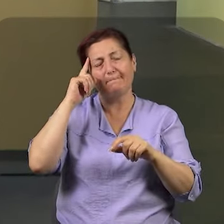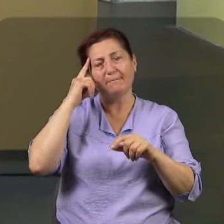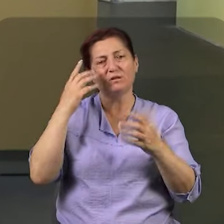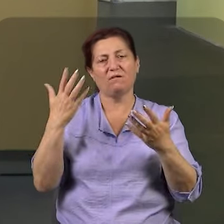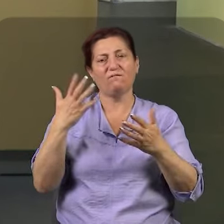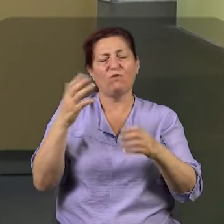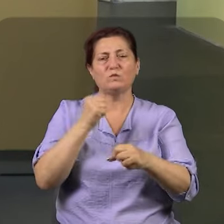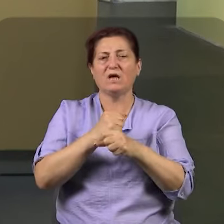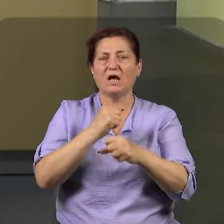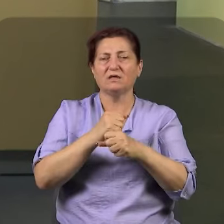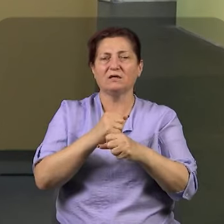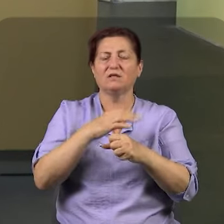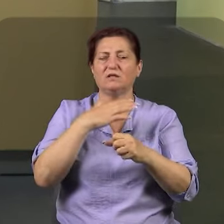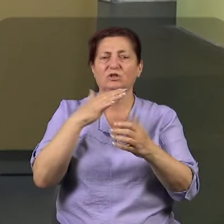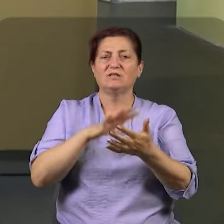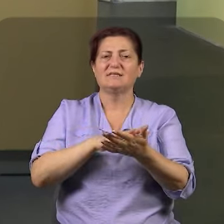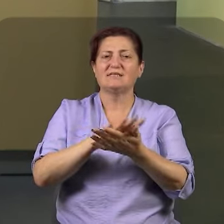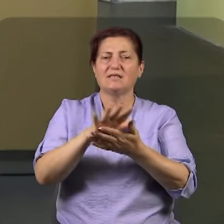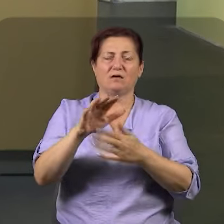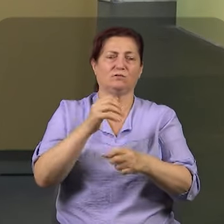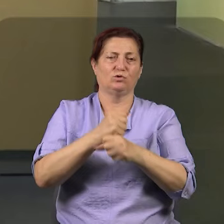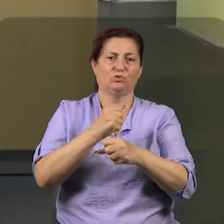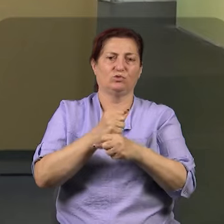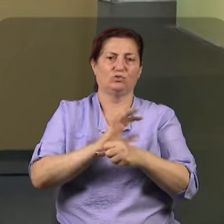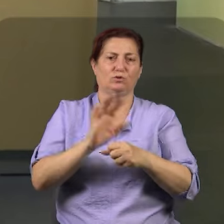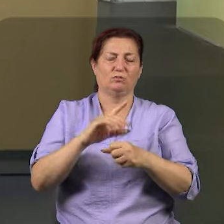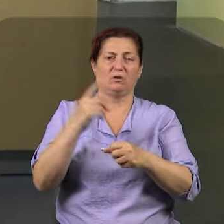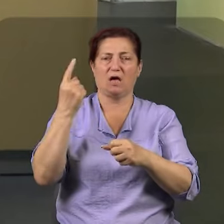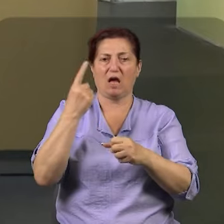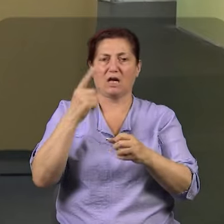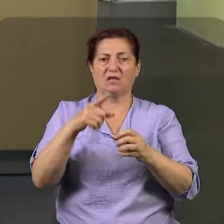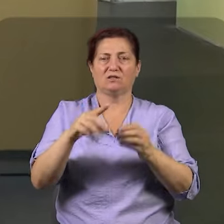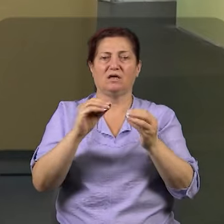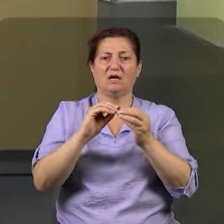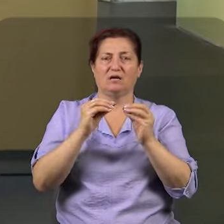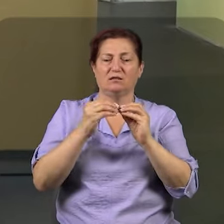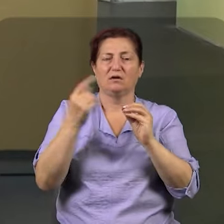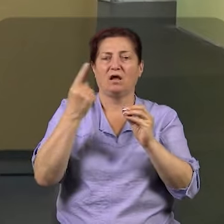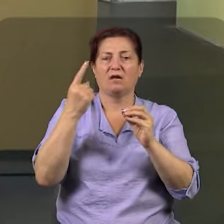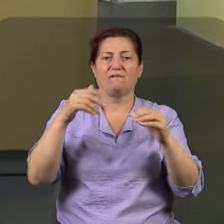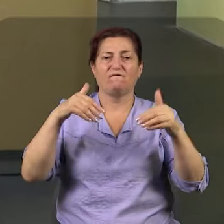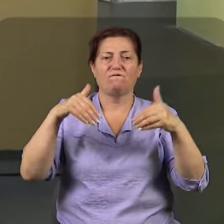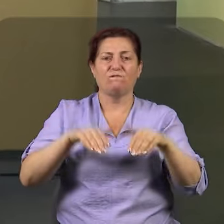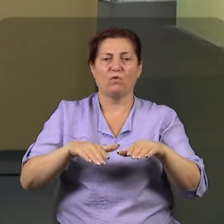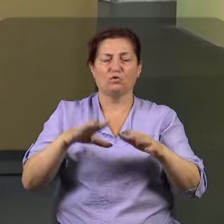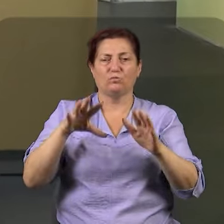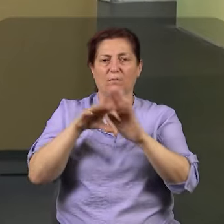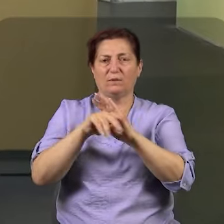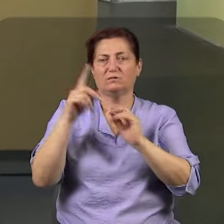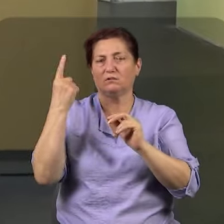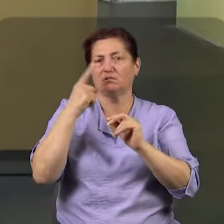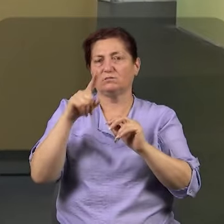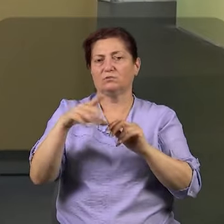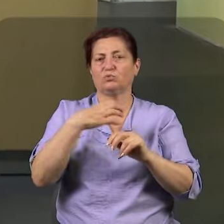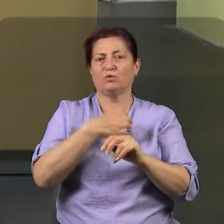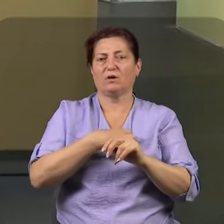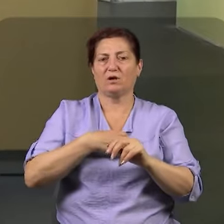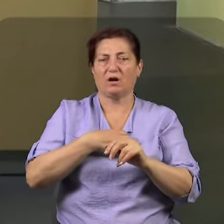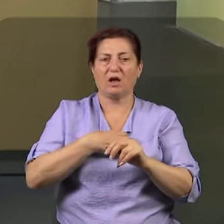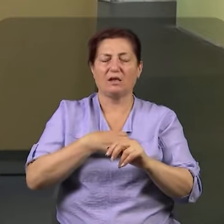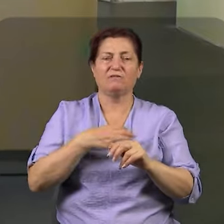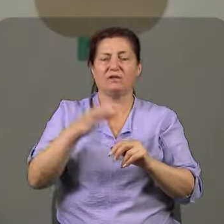ծախսեր ինչ-որ կամ անարդյունավետ ծախսեր չանենք, առաջին խնդիրը հենց այդ առաջի որոշման մեջ է, որտեղ մեր համար ավելի կարևոր է այսօր մեր